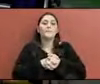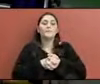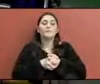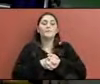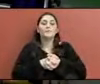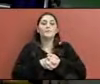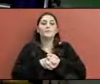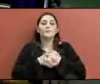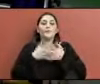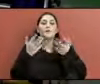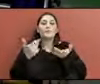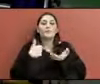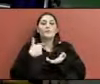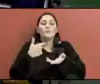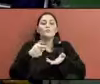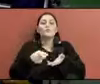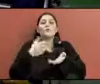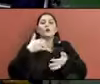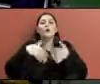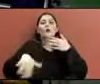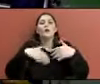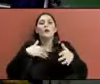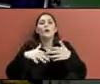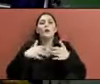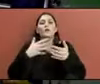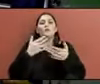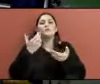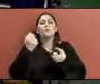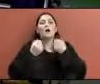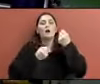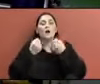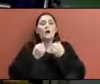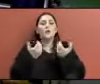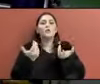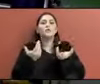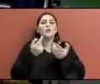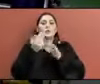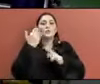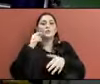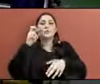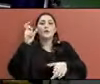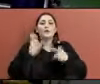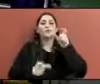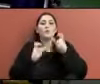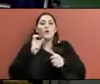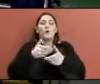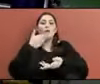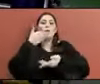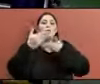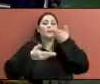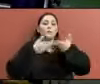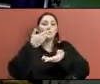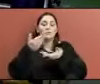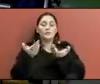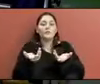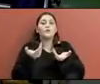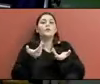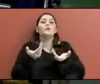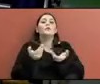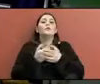bu engellileri taşımak için araçlar, personel, az önce personelden bahsettiniz. Peki